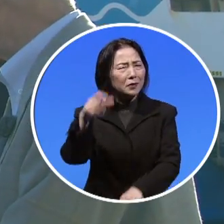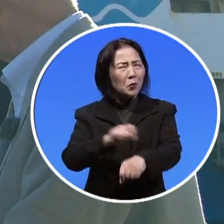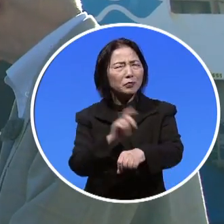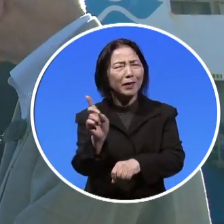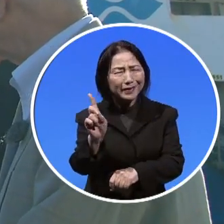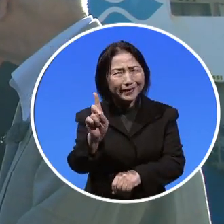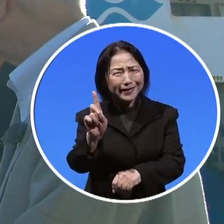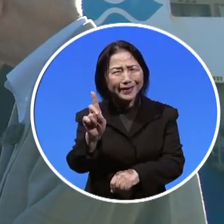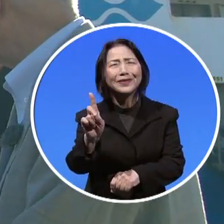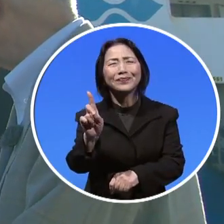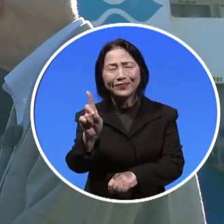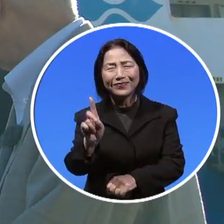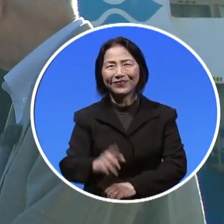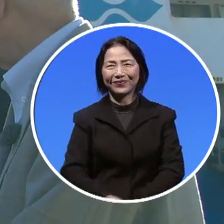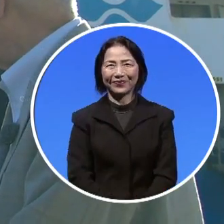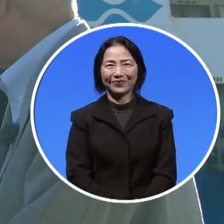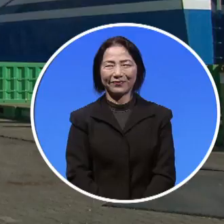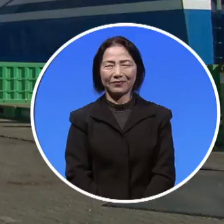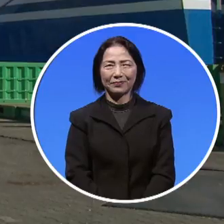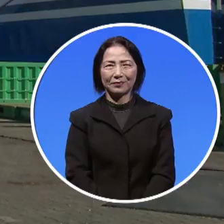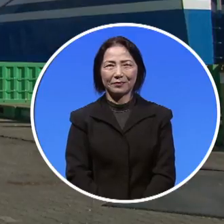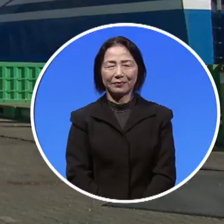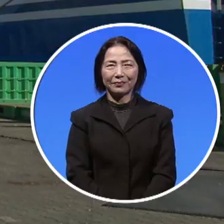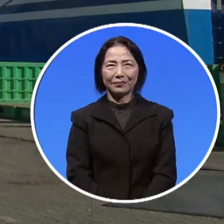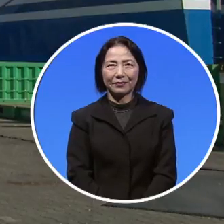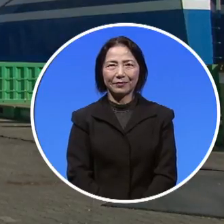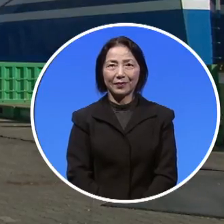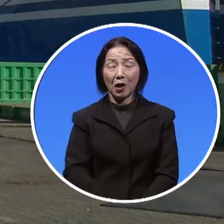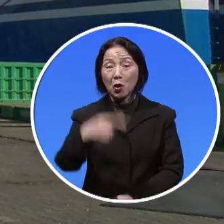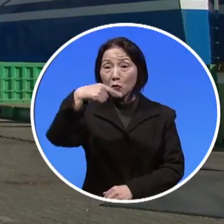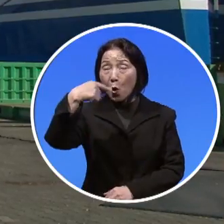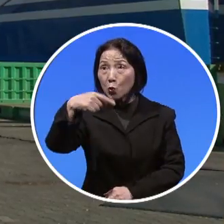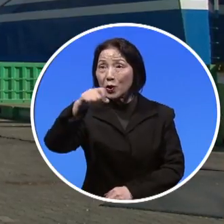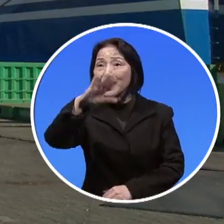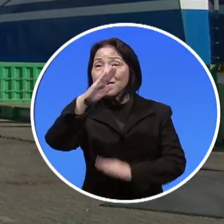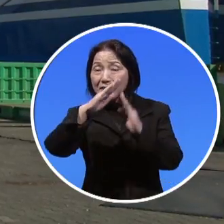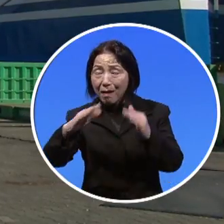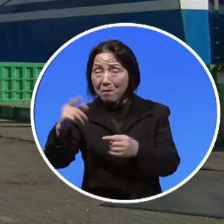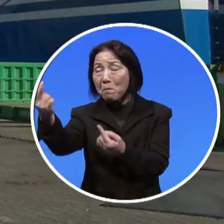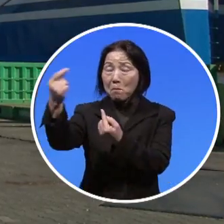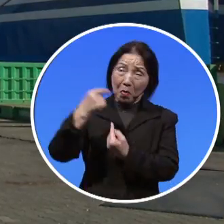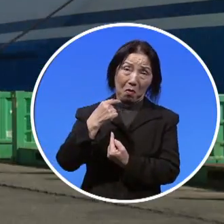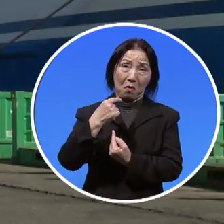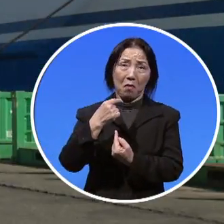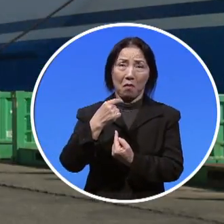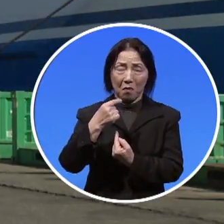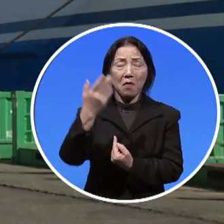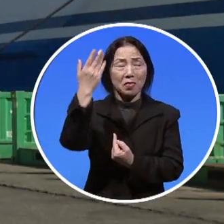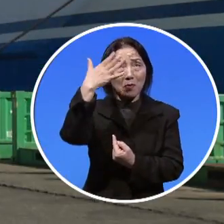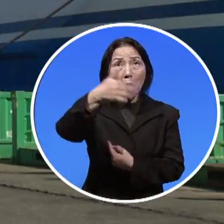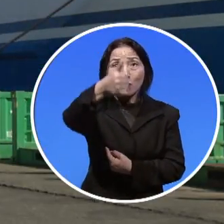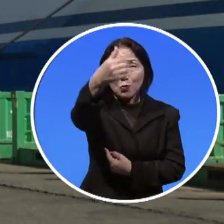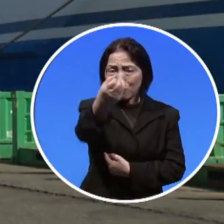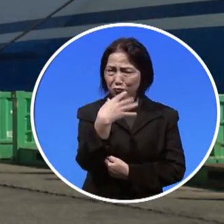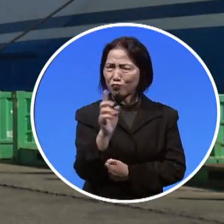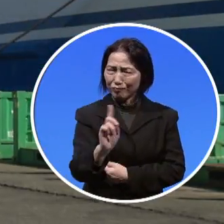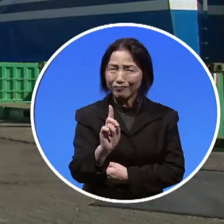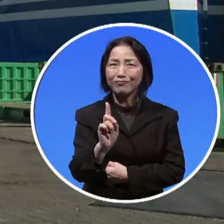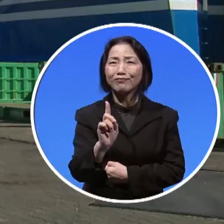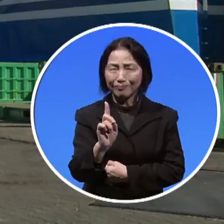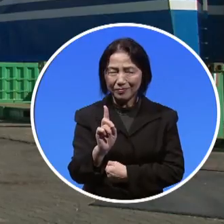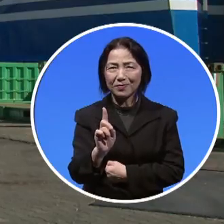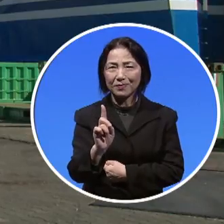残っている出来事って何かありますか教育委員会に配属になっておりはいいたまたま教育長がです